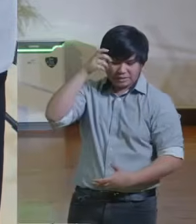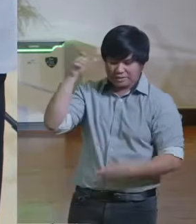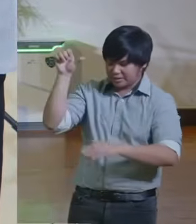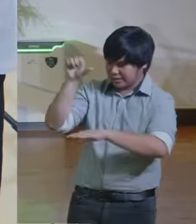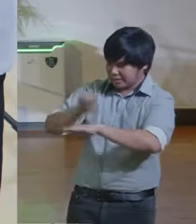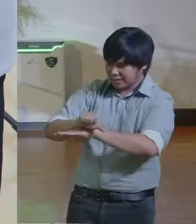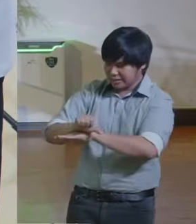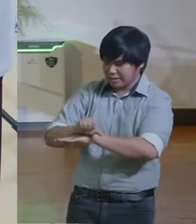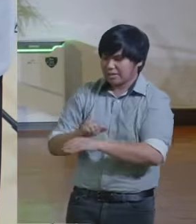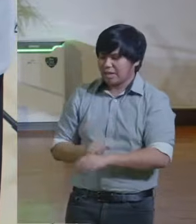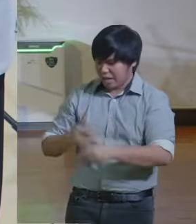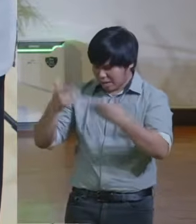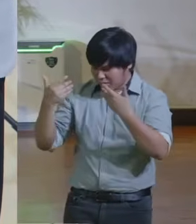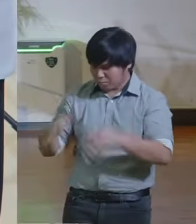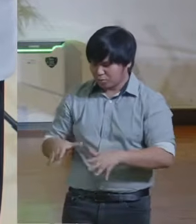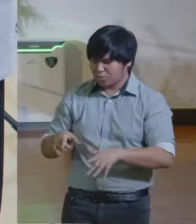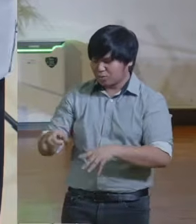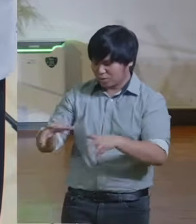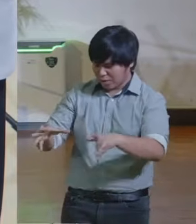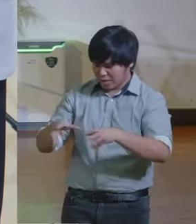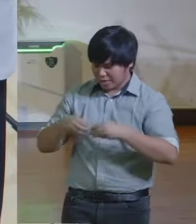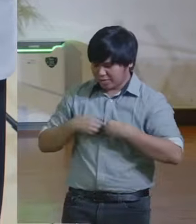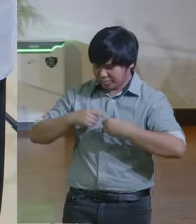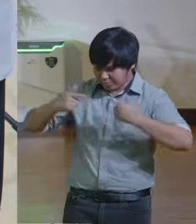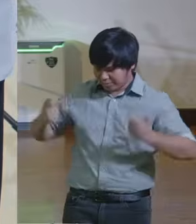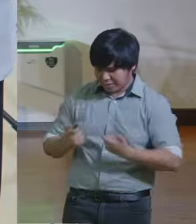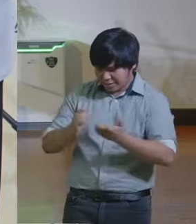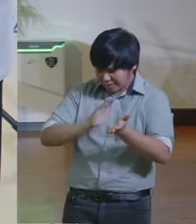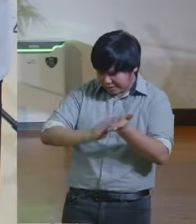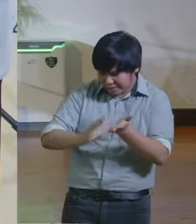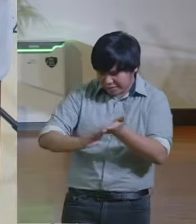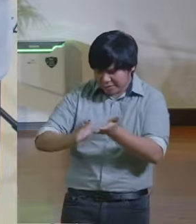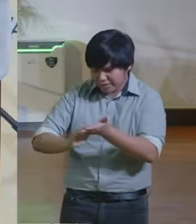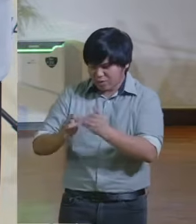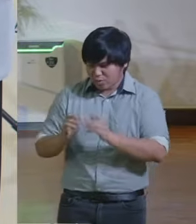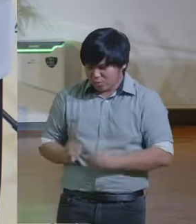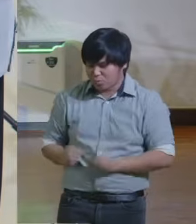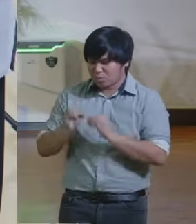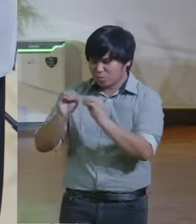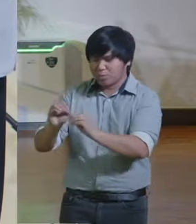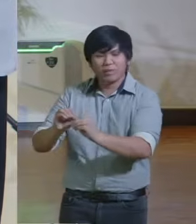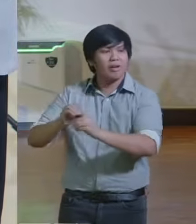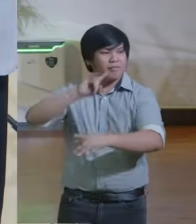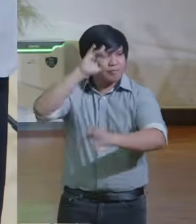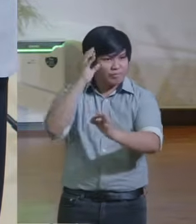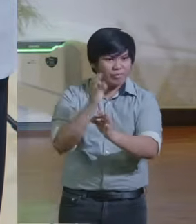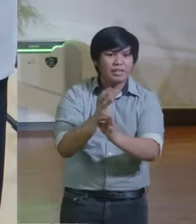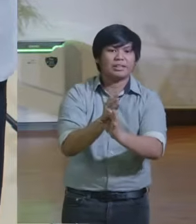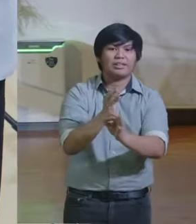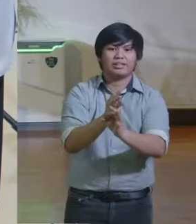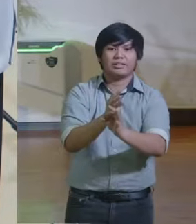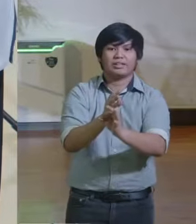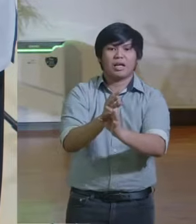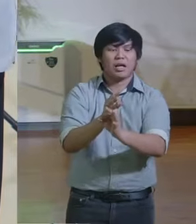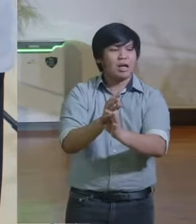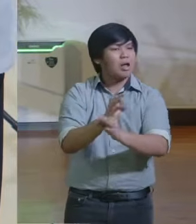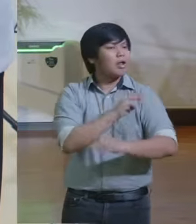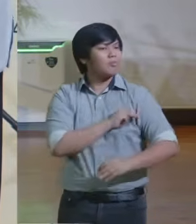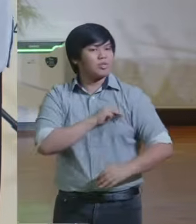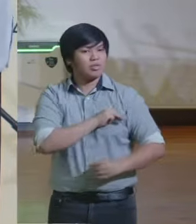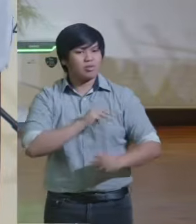they may receive forgiveness of sins and a place among those who are sanctified by faith in me." Yan po ang kanyang